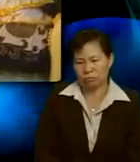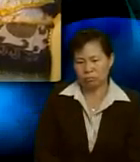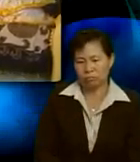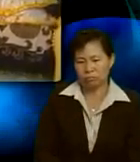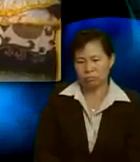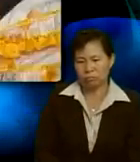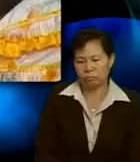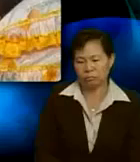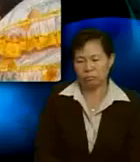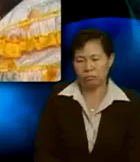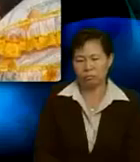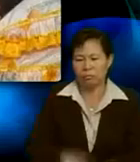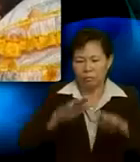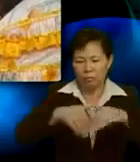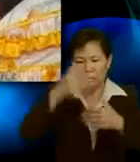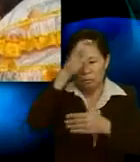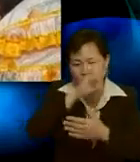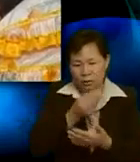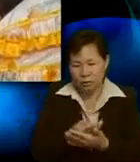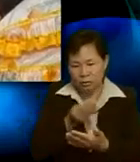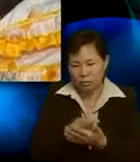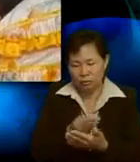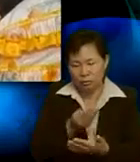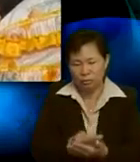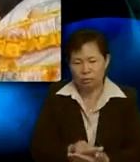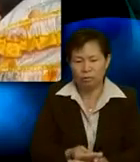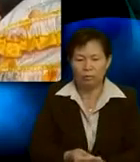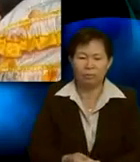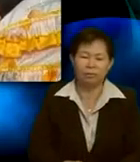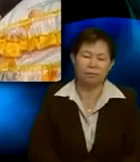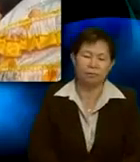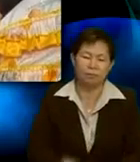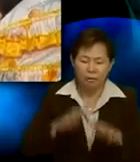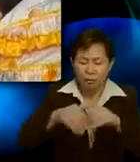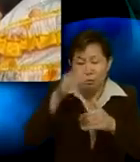pergi? Macam mana nak cari duit tu balik?